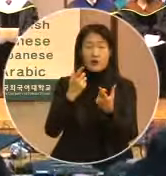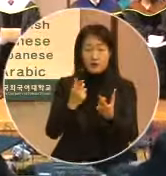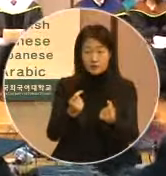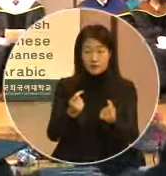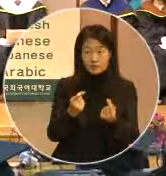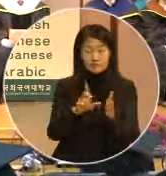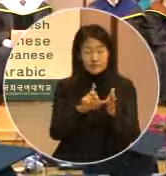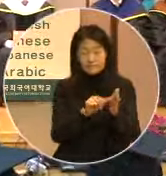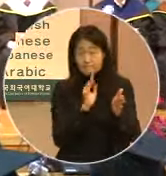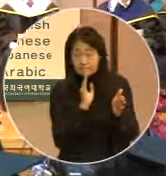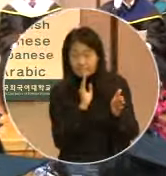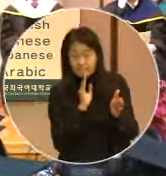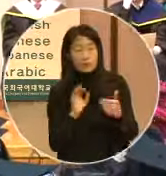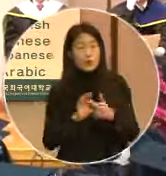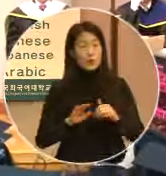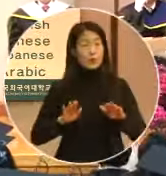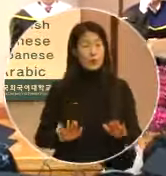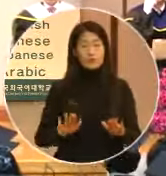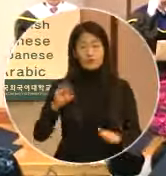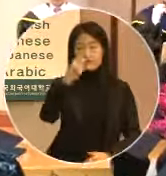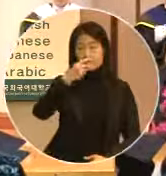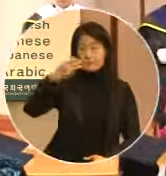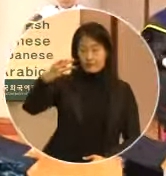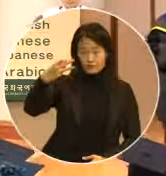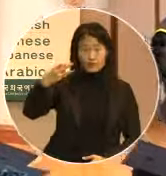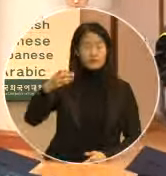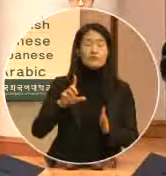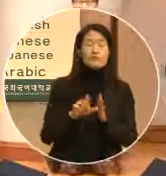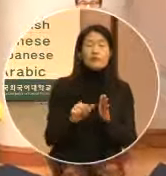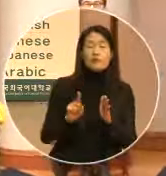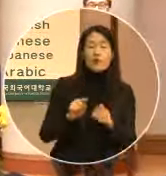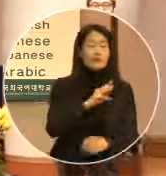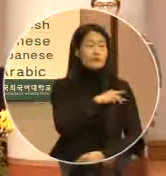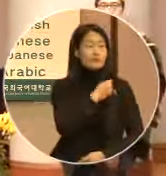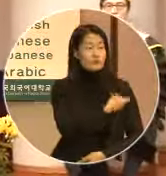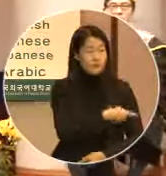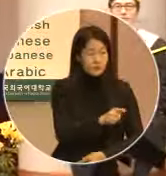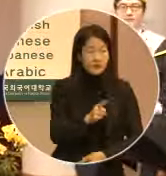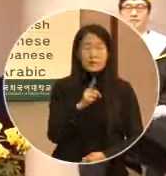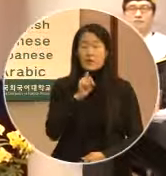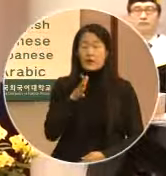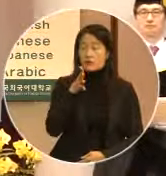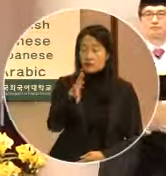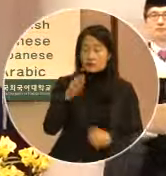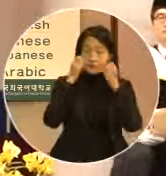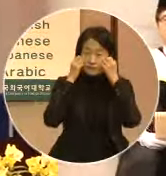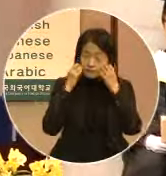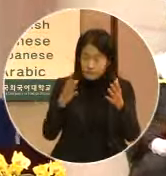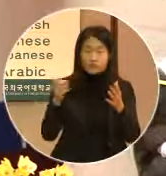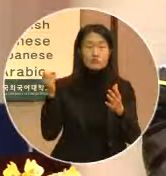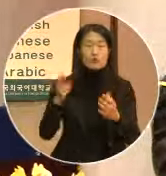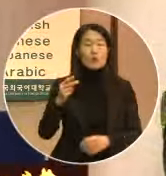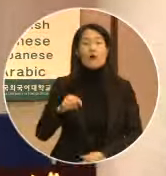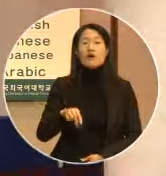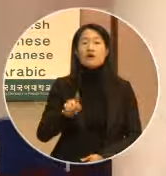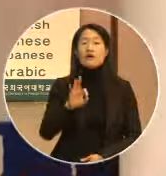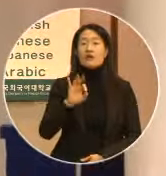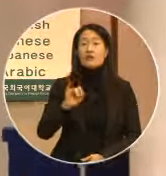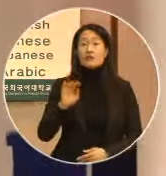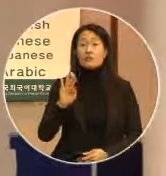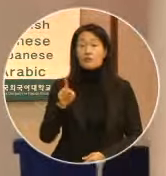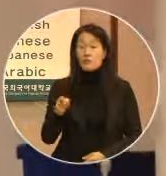발돋움하는 시기였다면 금년 2013년은 스페인어 학부 신설, 사이버 한국외대